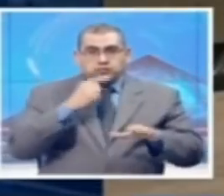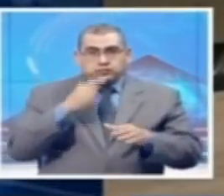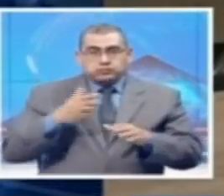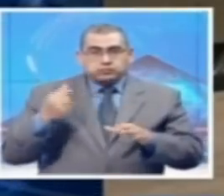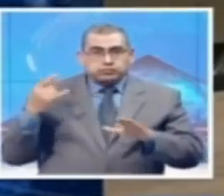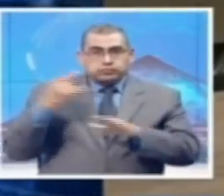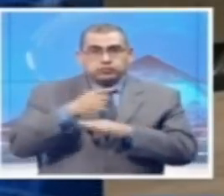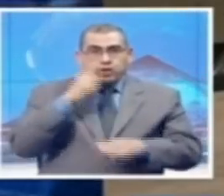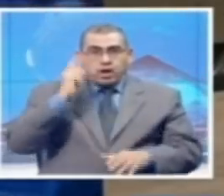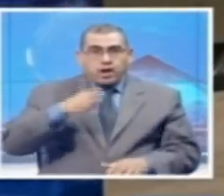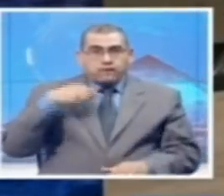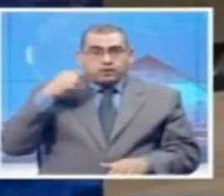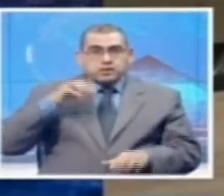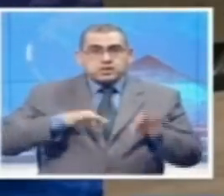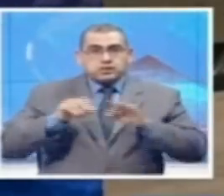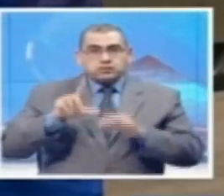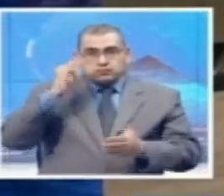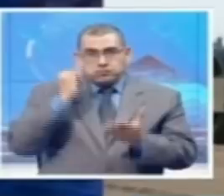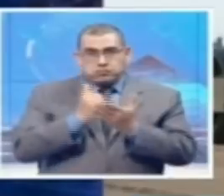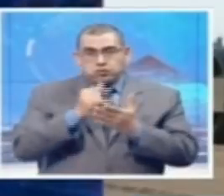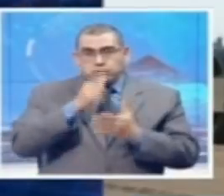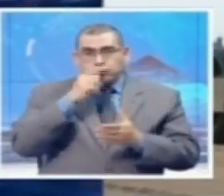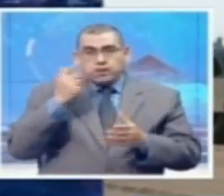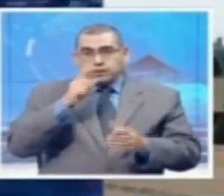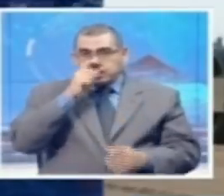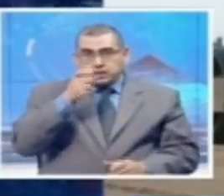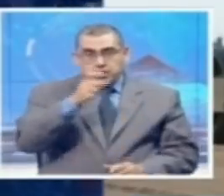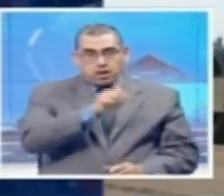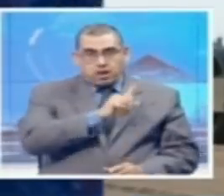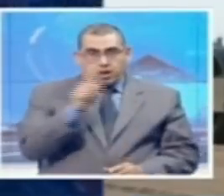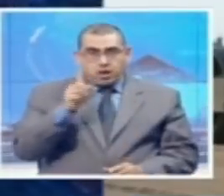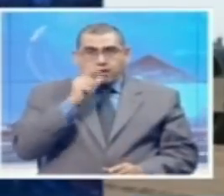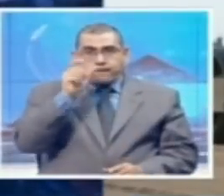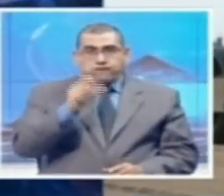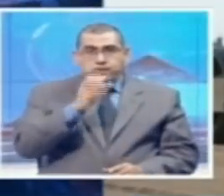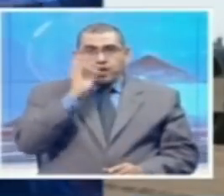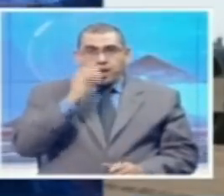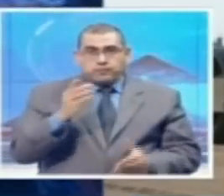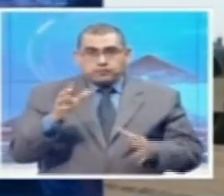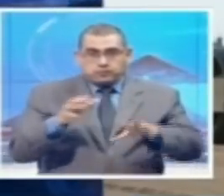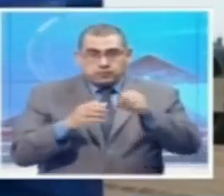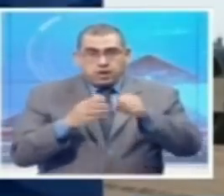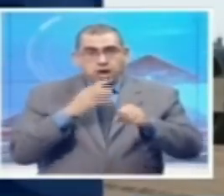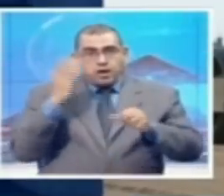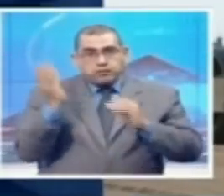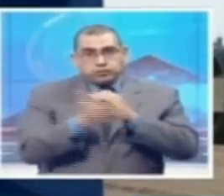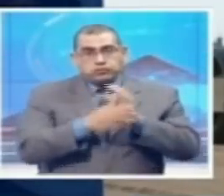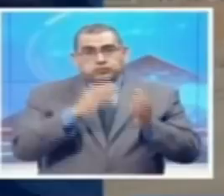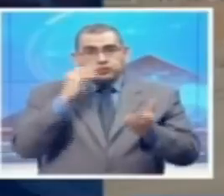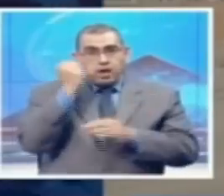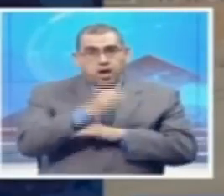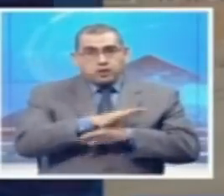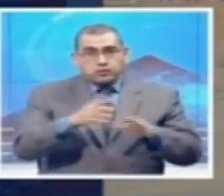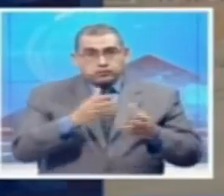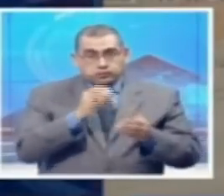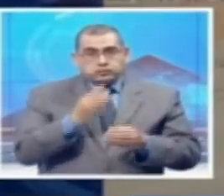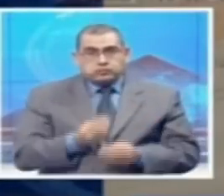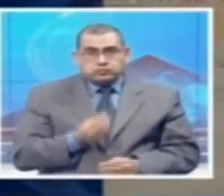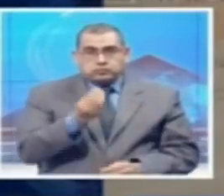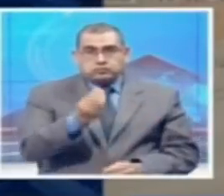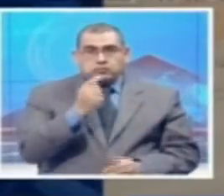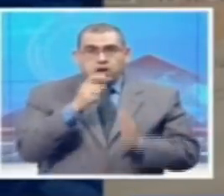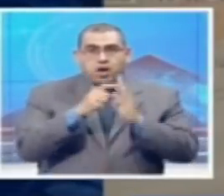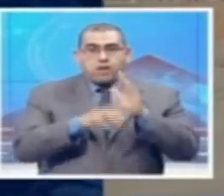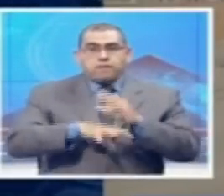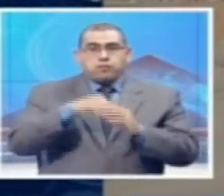هناك توجيهات من القيادة السياسية بعدم الإضرار بمصلحة أي مواطن يتم إزالة عقار أو أرض له داخل نطاق